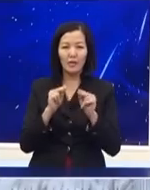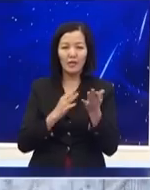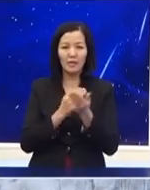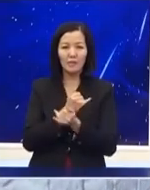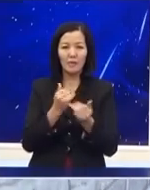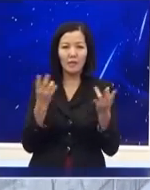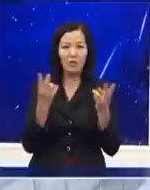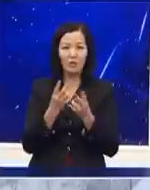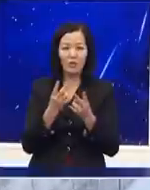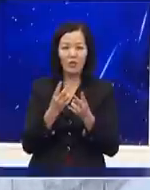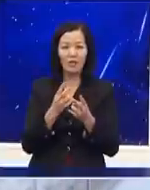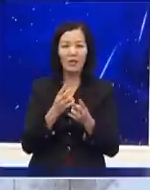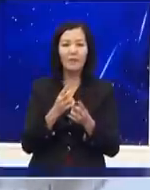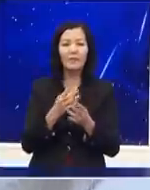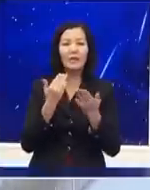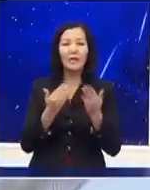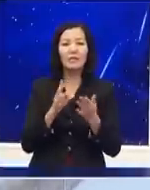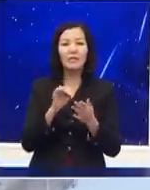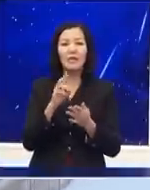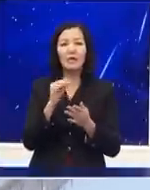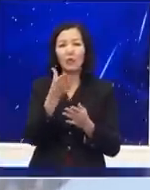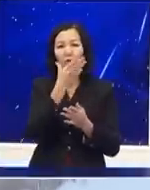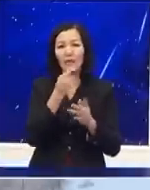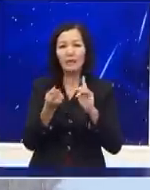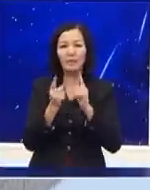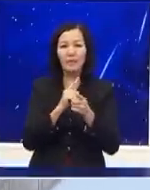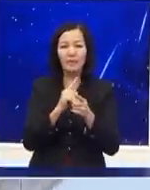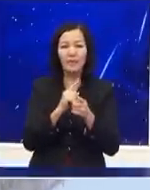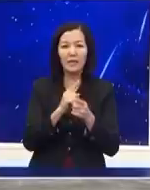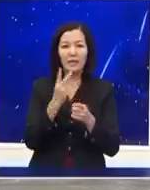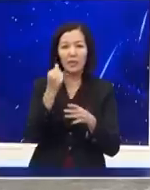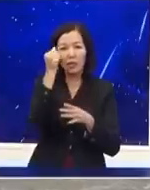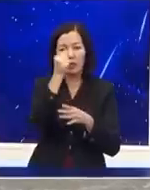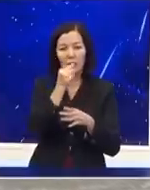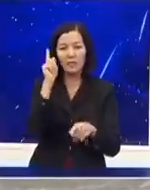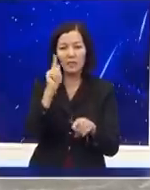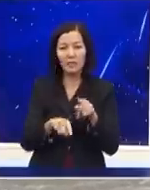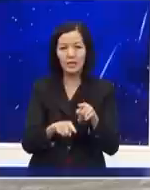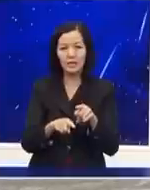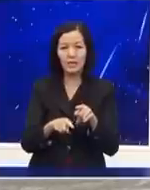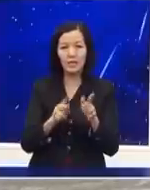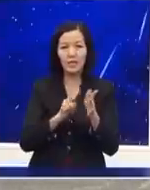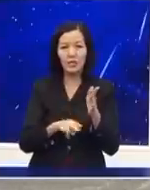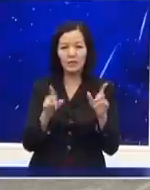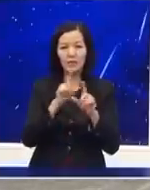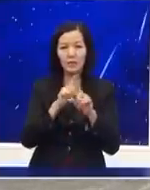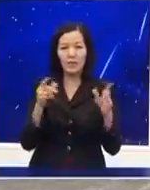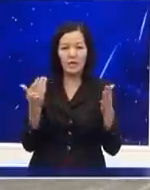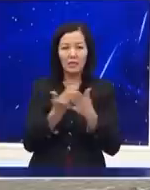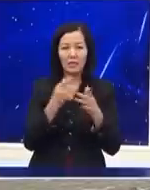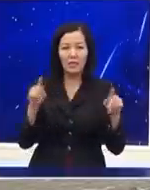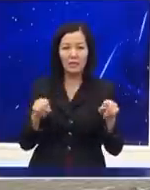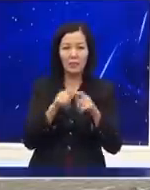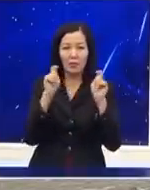Аудан орталығы мәртебесін алғаннан кейін Нарынқолдың ажары кіріп базары қайнады. Небәрі 2 жылға таяу уақытта мұнда 70-тен аса жаңа нысан